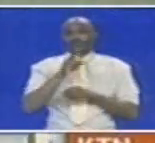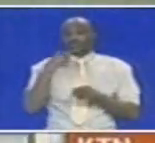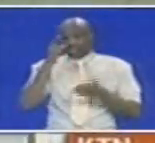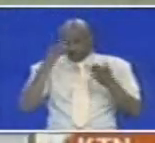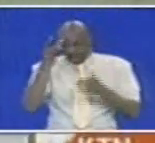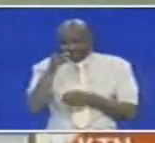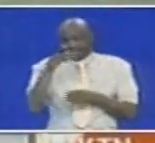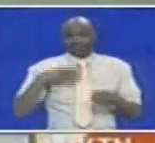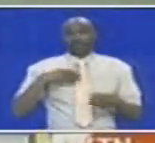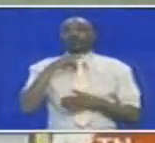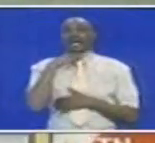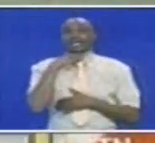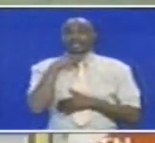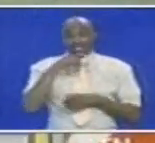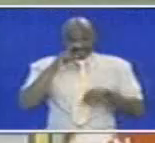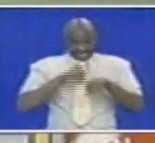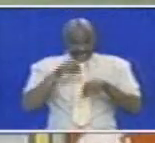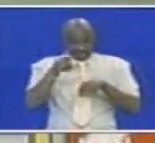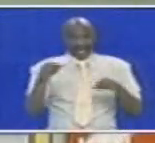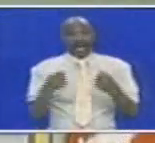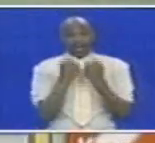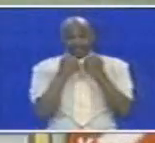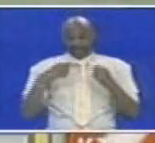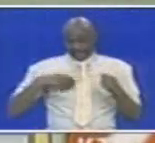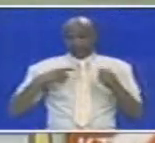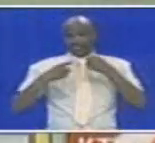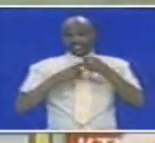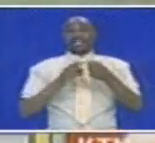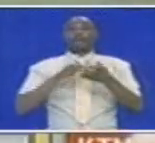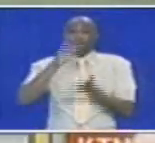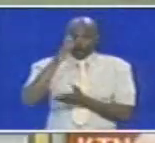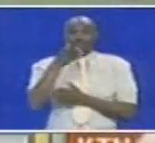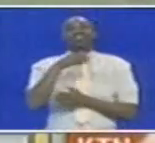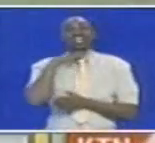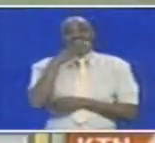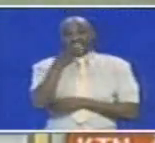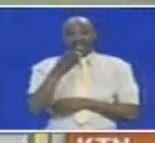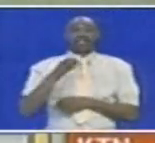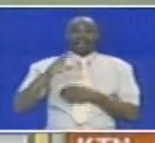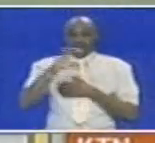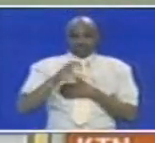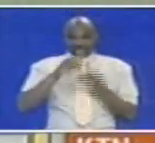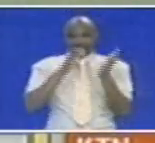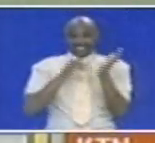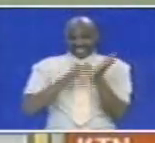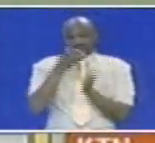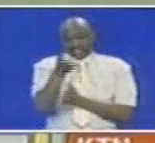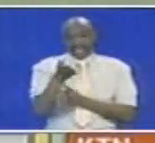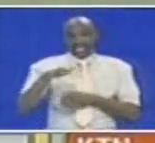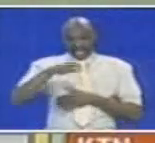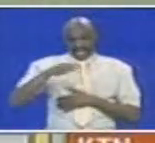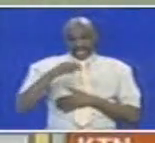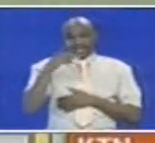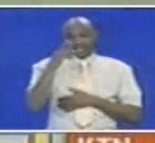hayo kutolewa. Wakati hayo yakijiri, watu wengine sita wamefariki katika kaunti ya Machakos na eneo la